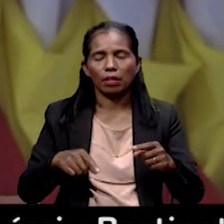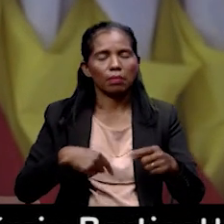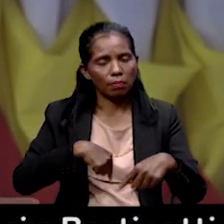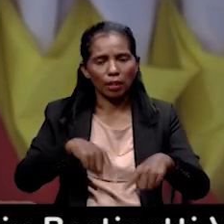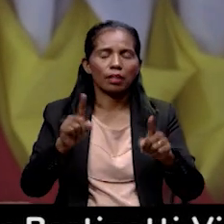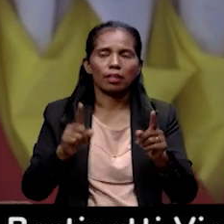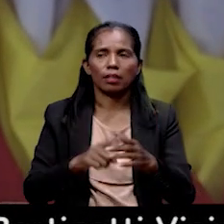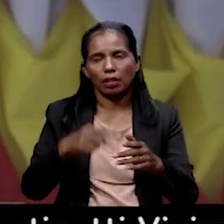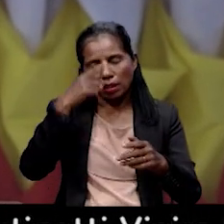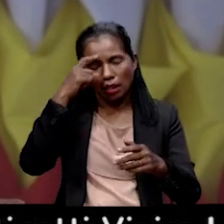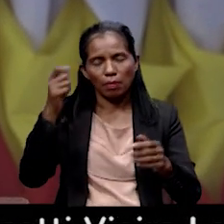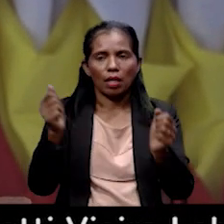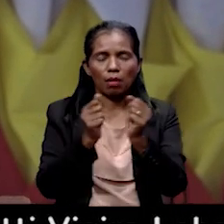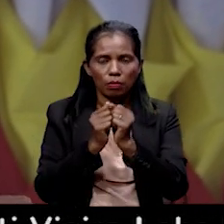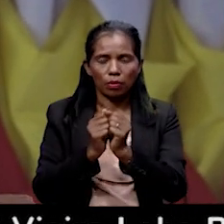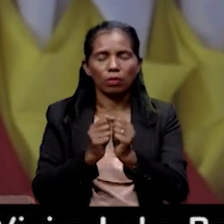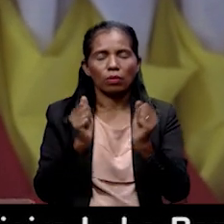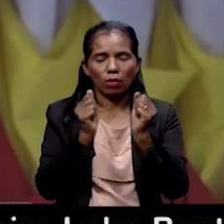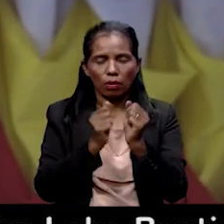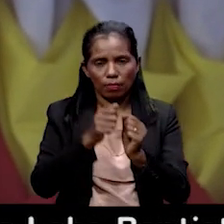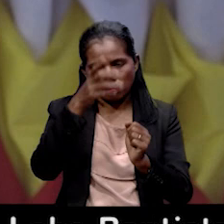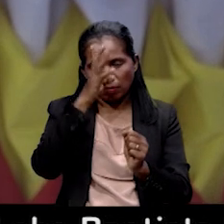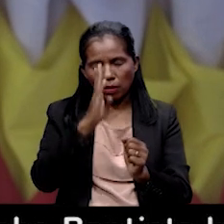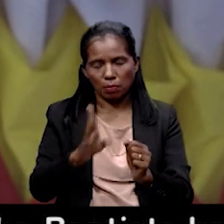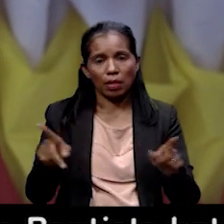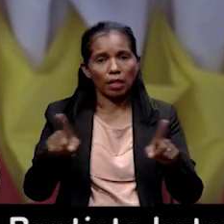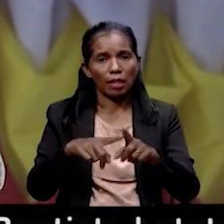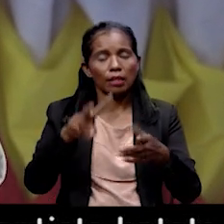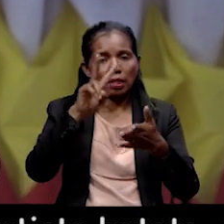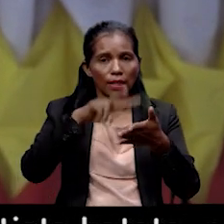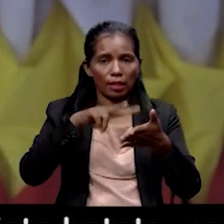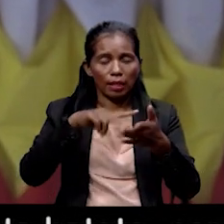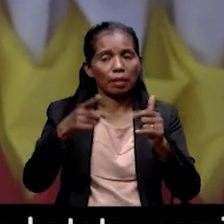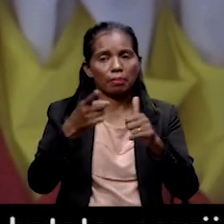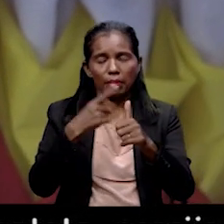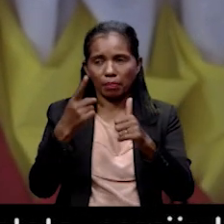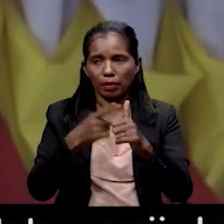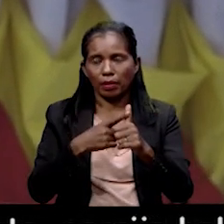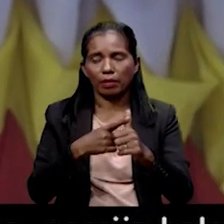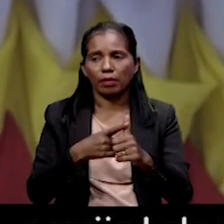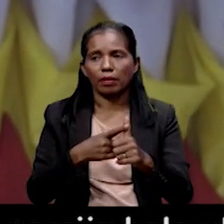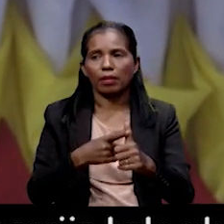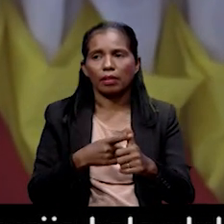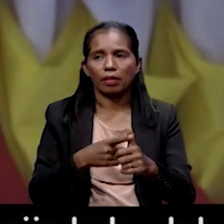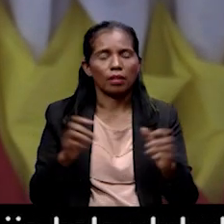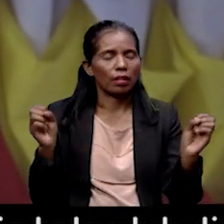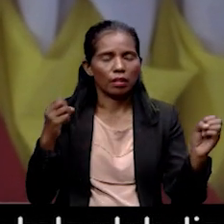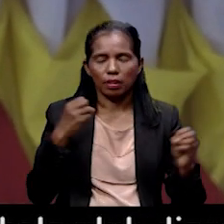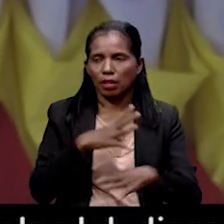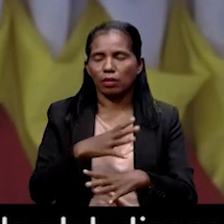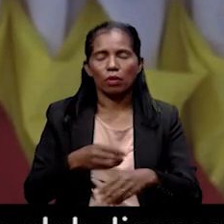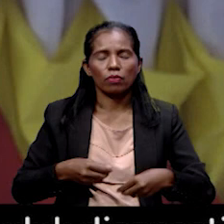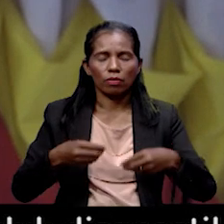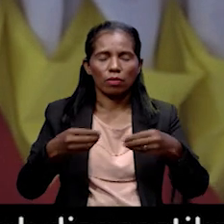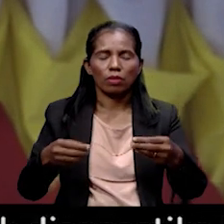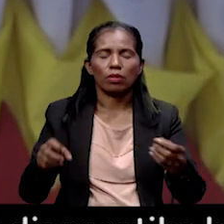badai tambah hamutu ko hanesa oni be leitura siguna leitura makane siguna leitura dehan latau korazin na